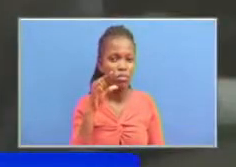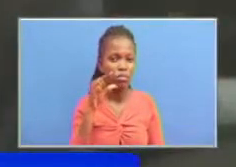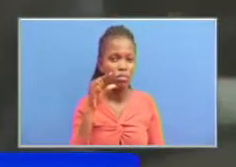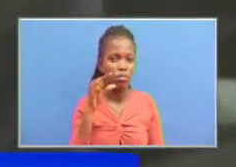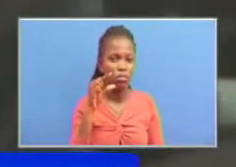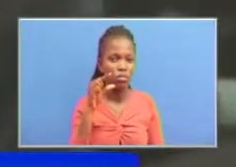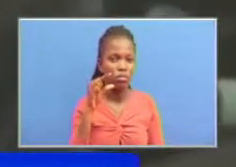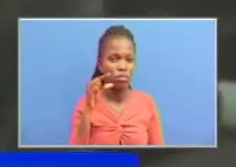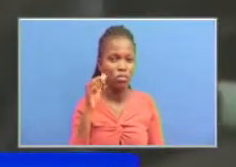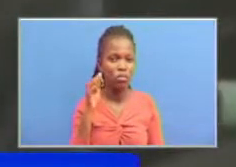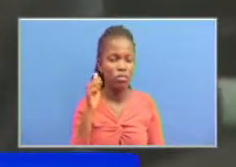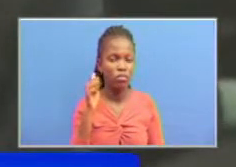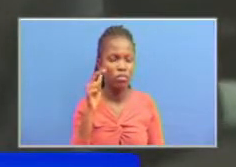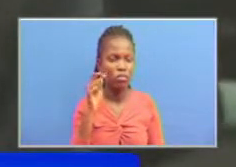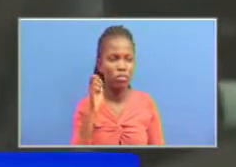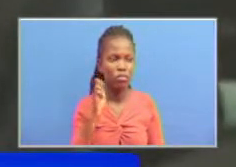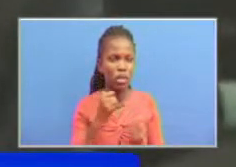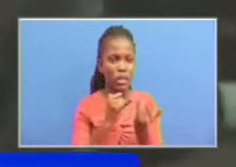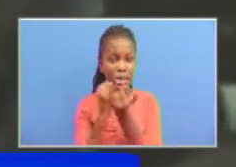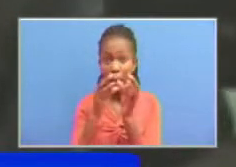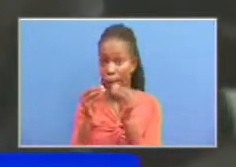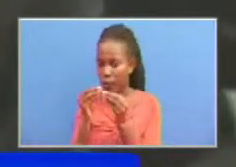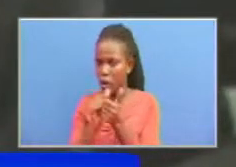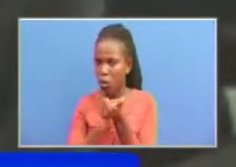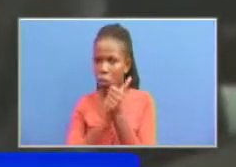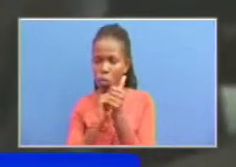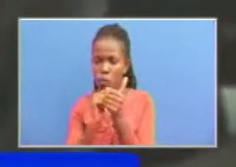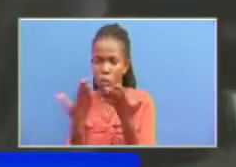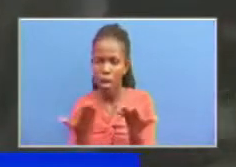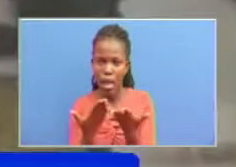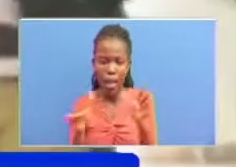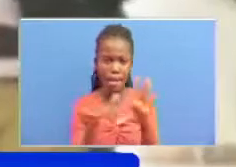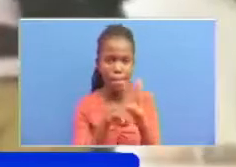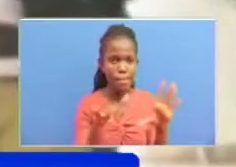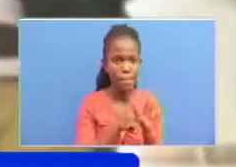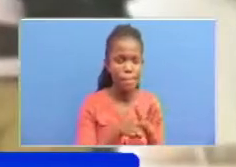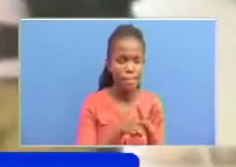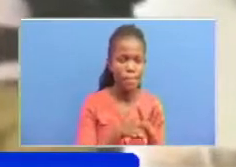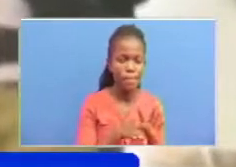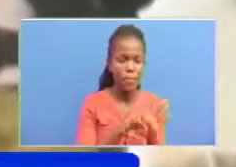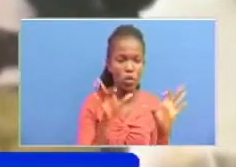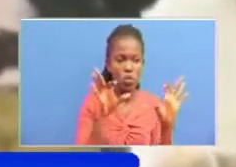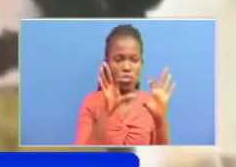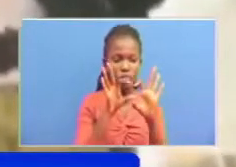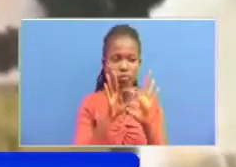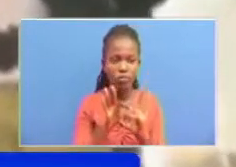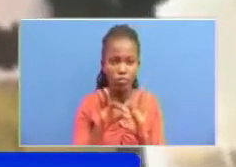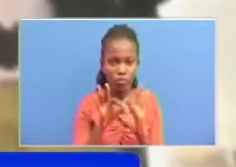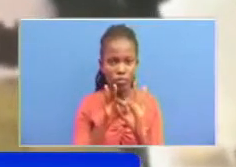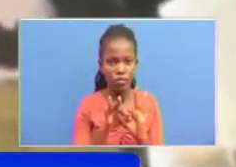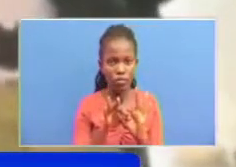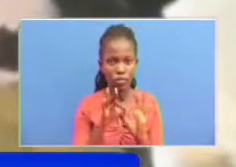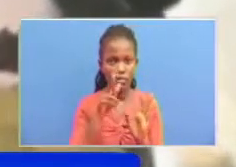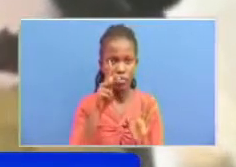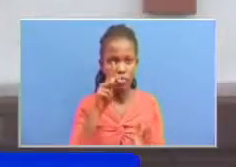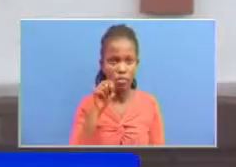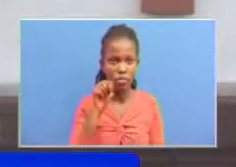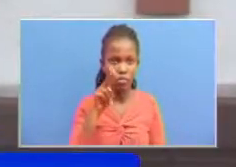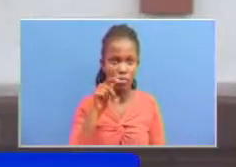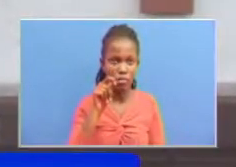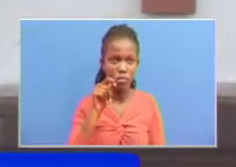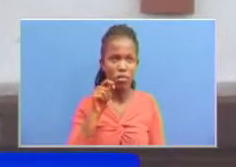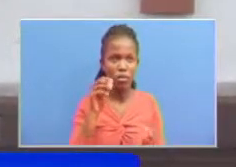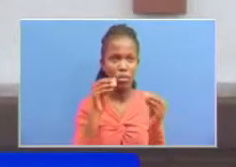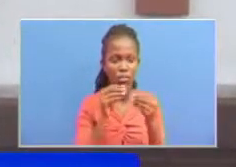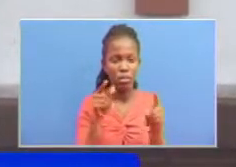Nindini wa umbano uwa watandatu ukite. Vala a member kuma mbongeni siya ngwatino ii ya nat. Mavaniwe kukoma na